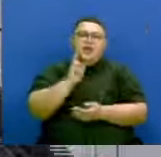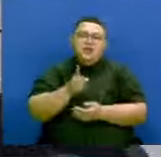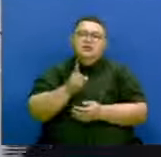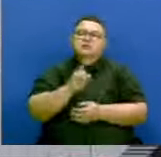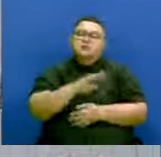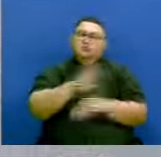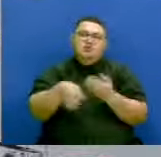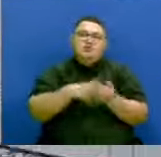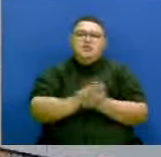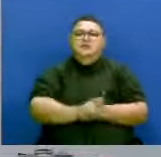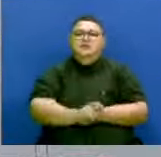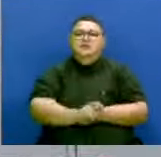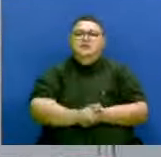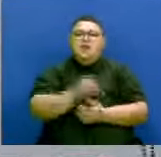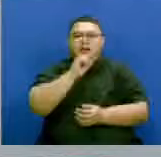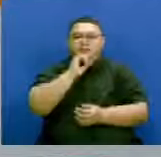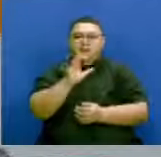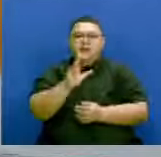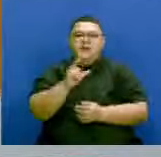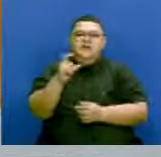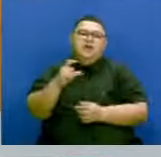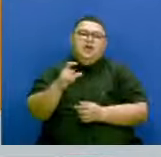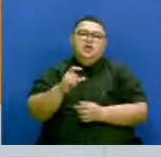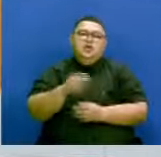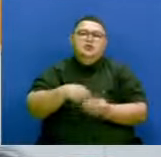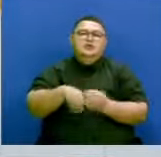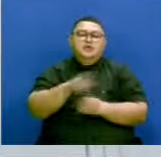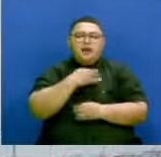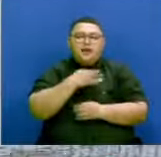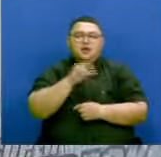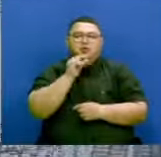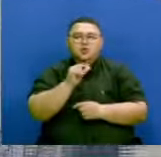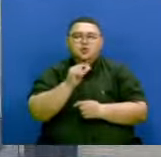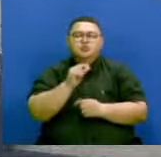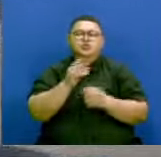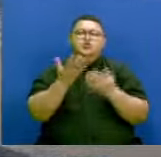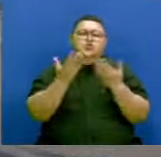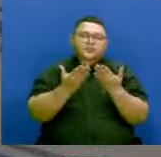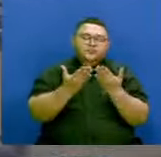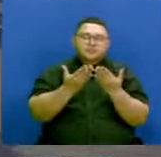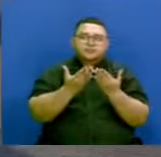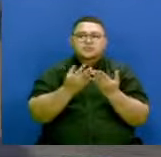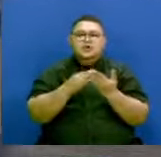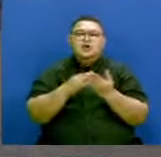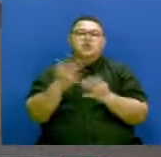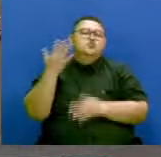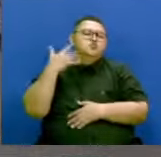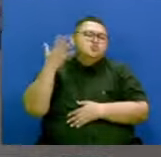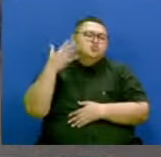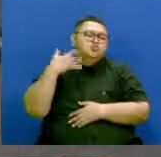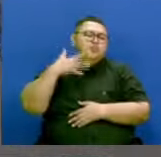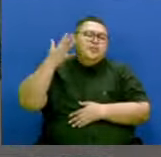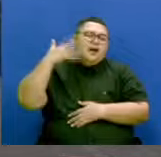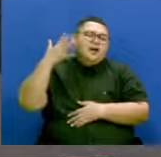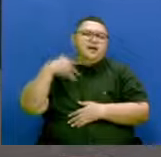Beliau mengimbau jemaah calon haji untuk selalu menjaga kondisi karena suhu di Arab Saudi cukup